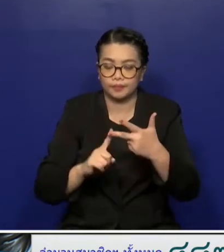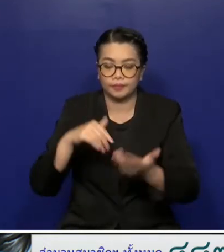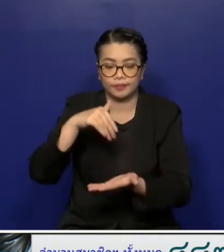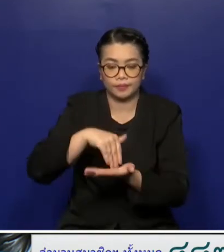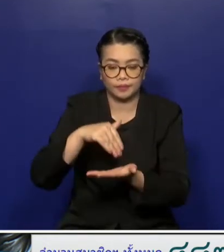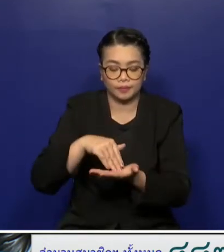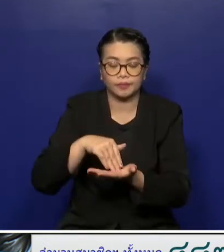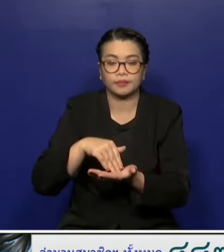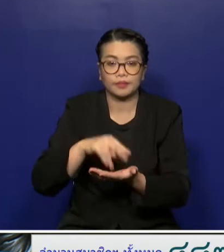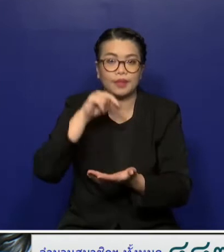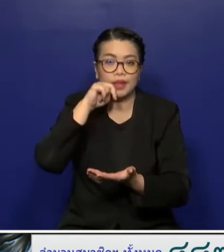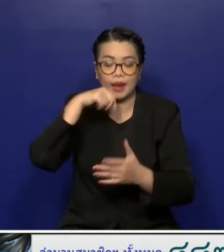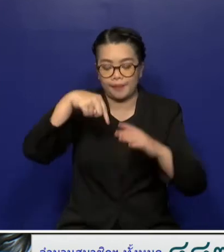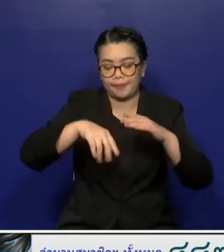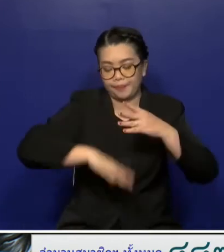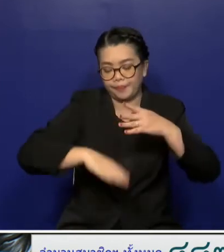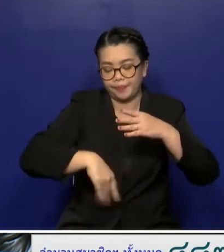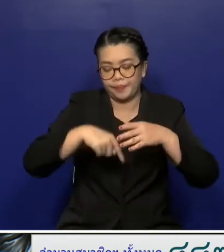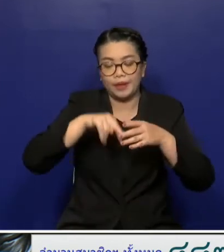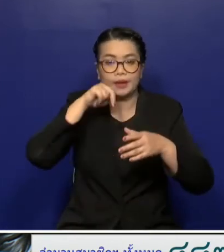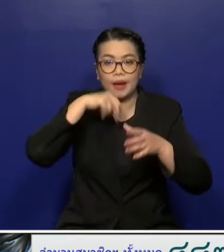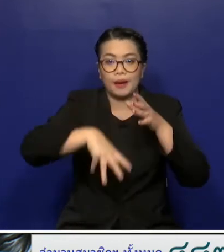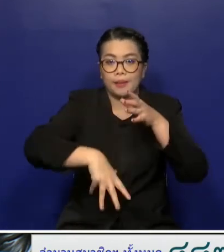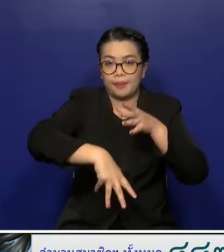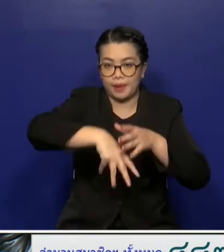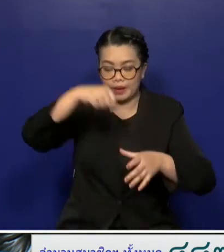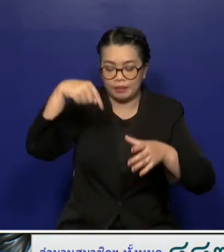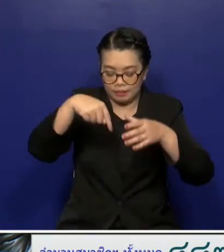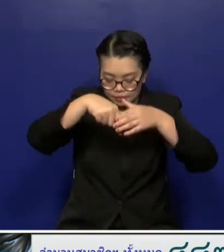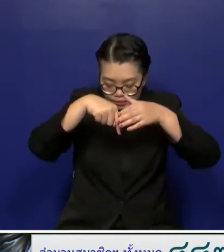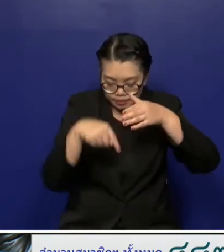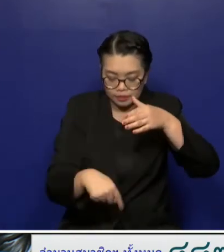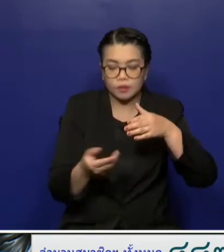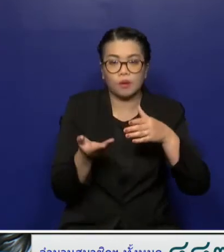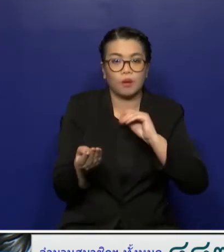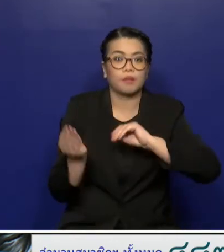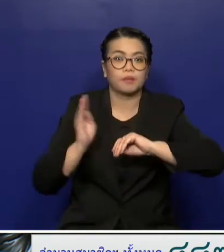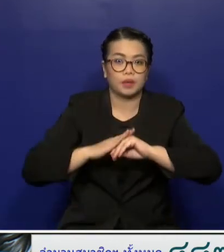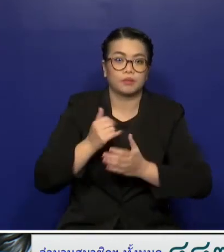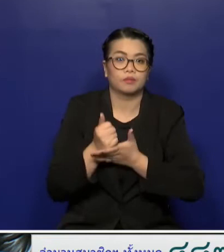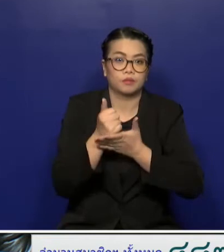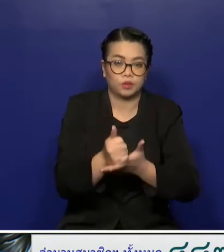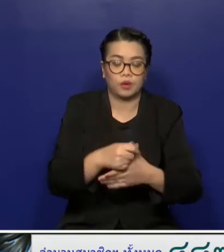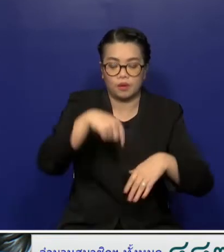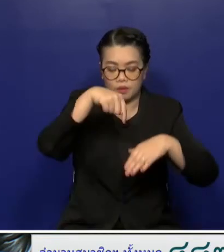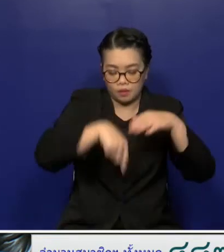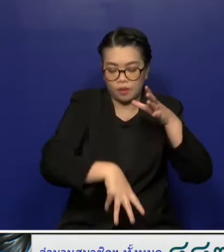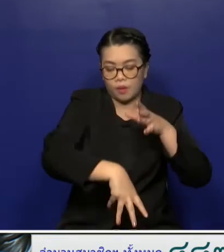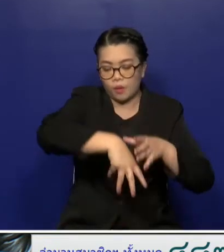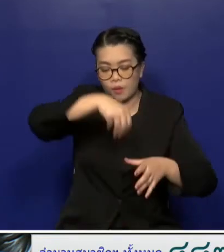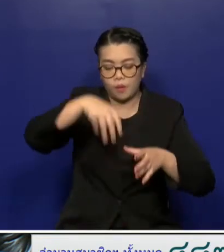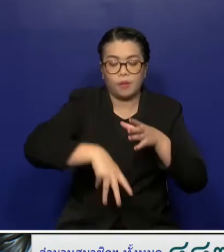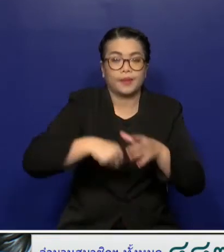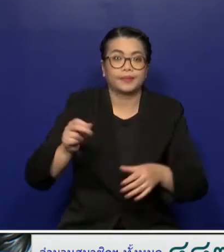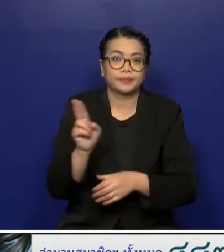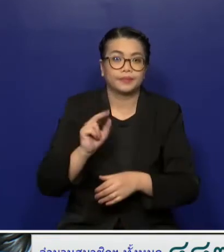ยกรน้ำบาดาน ซึ่มประโยชนมากในเรื่องของน้ำบาดานขอให้เพ่มปริมาณในการช่วยเหือปชายชนค่ะในประเด็ที่